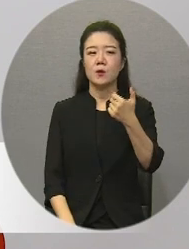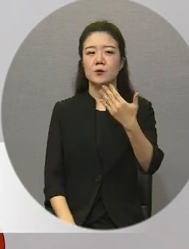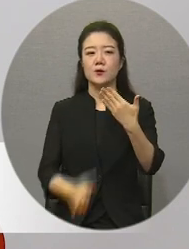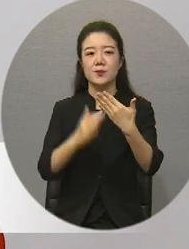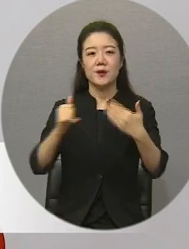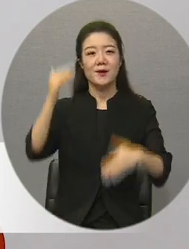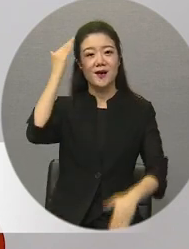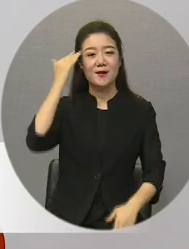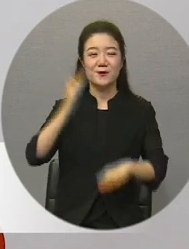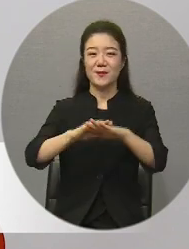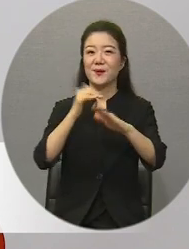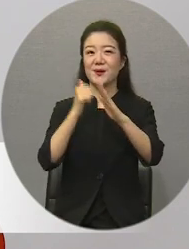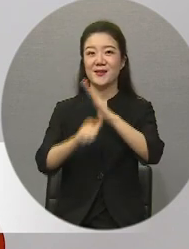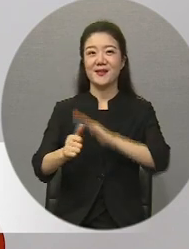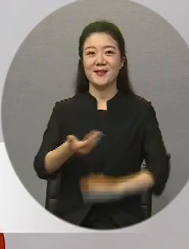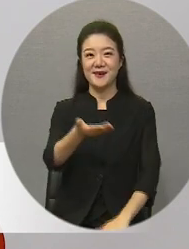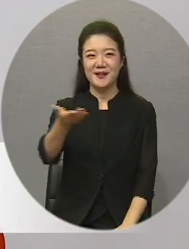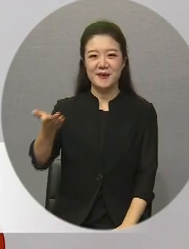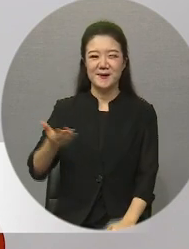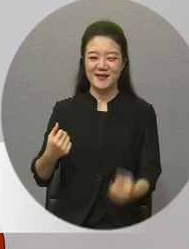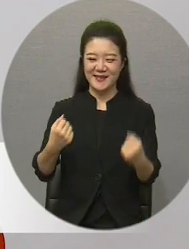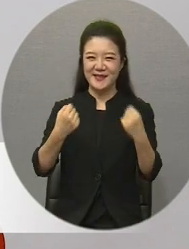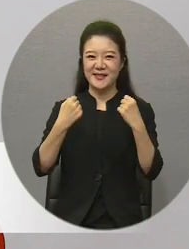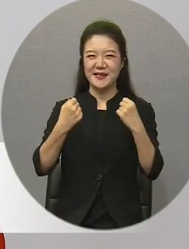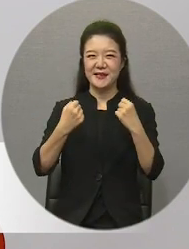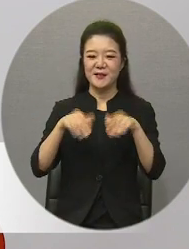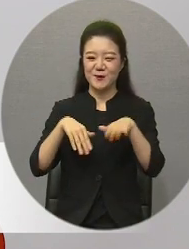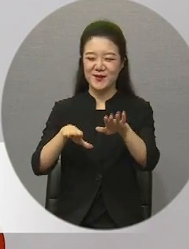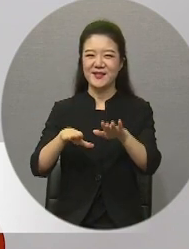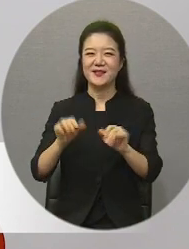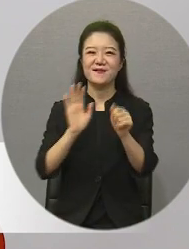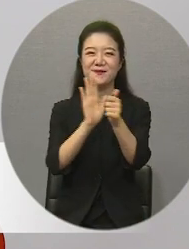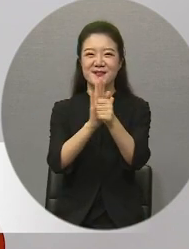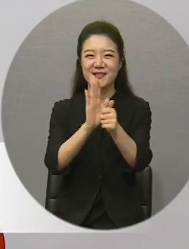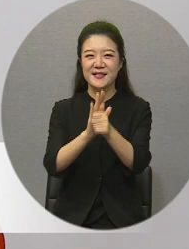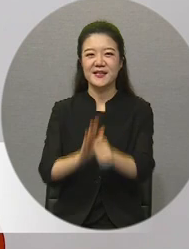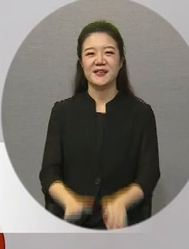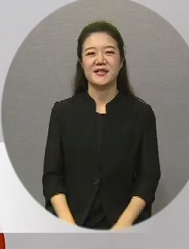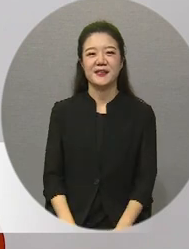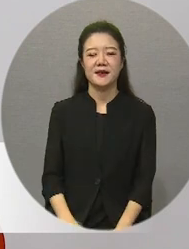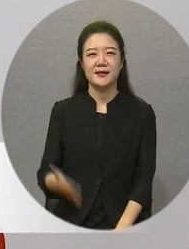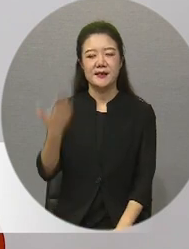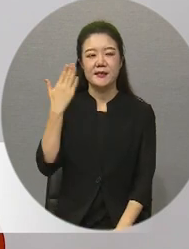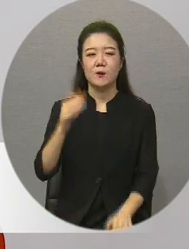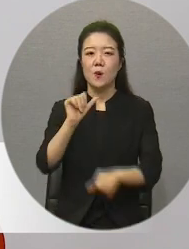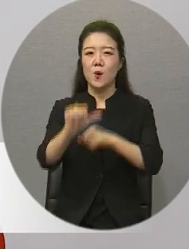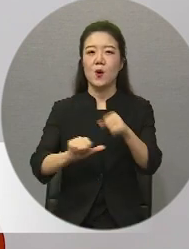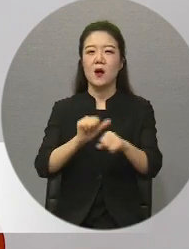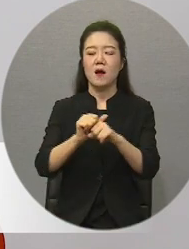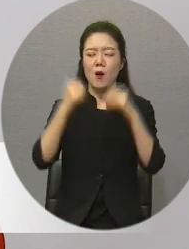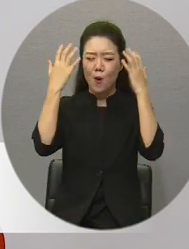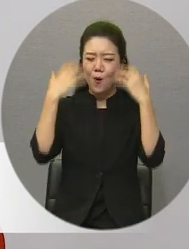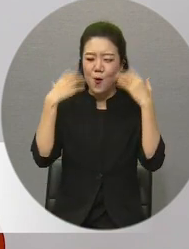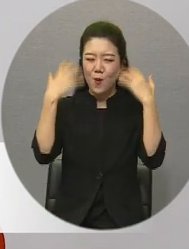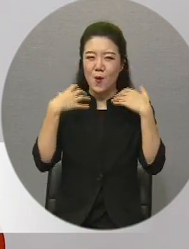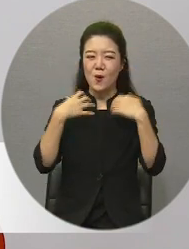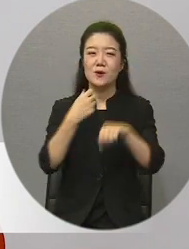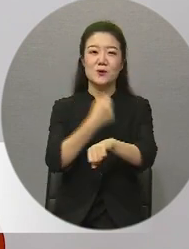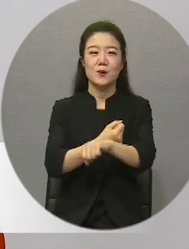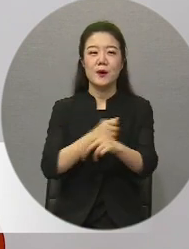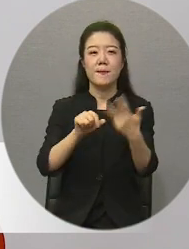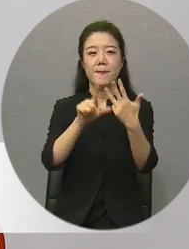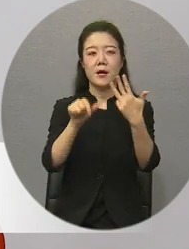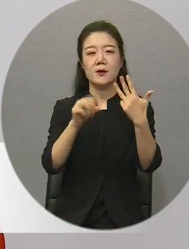159명 대한민국 국가대표 선수단의 힘찬 전진을 응원합니다. 지난 5년간 흘린 땀방울이